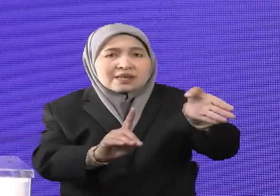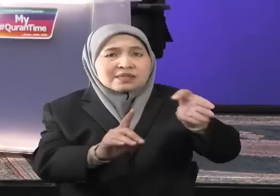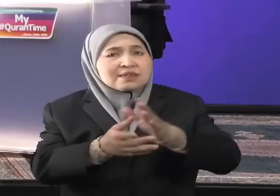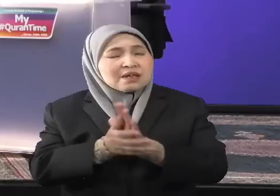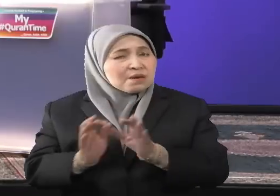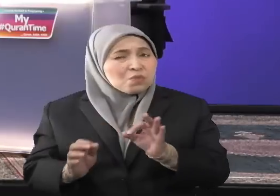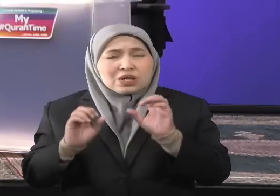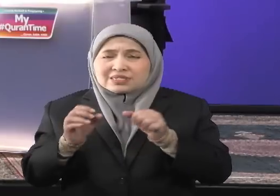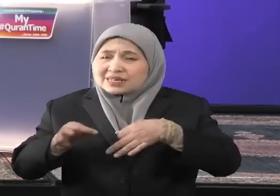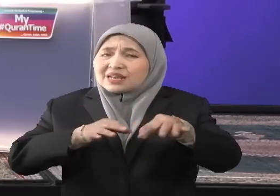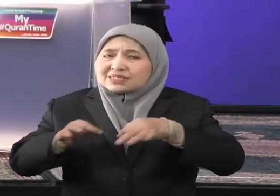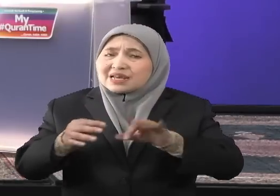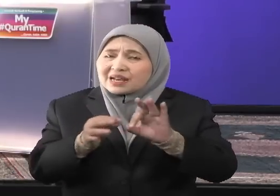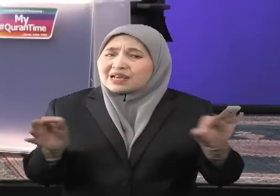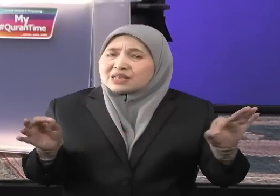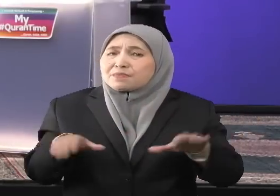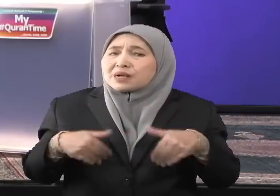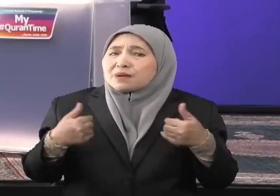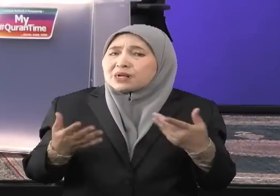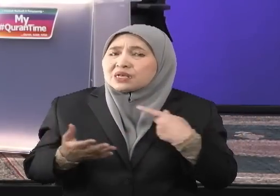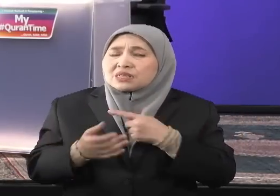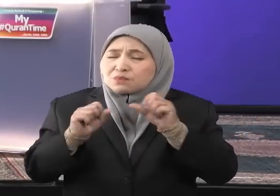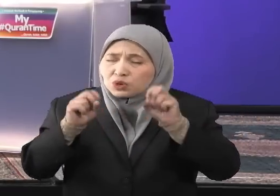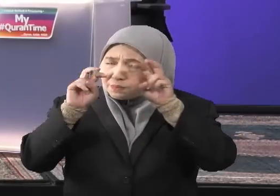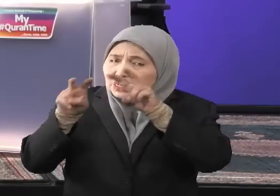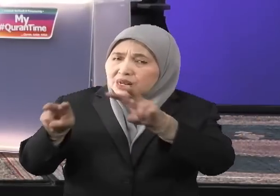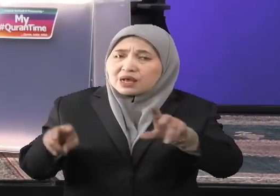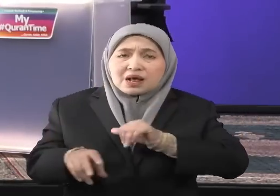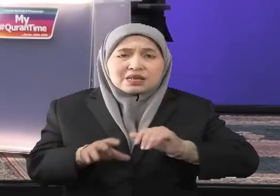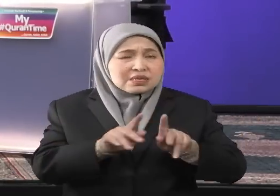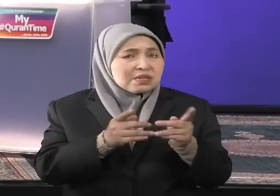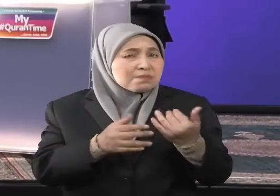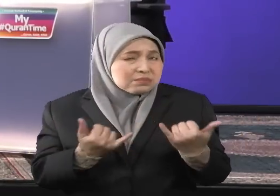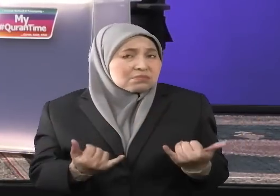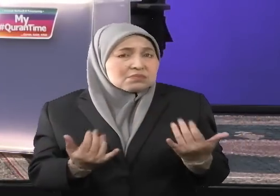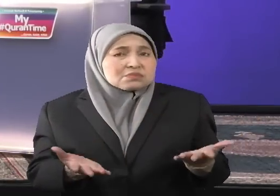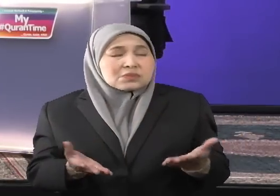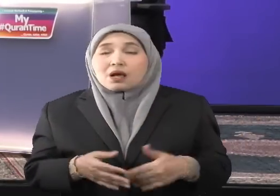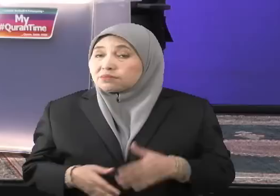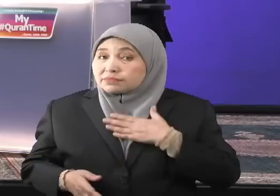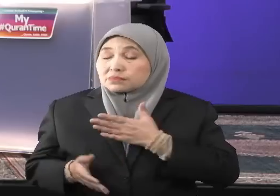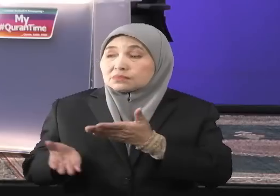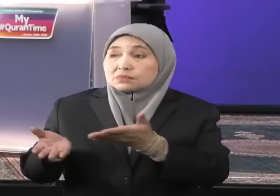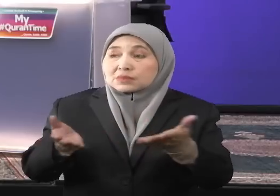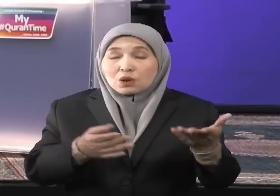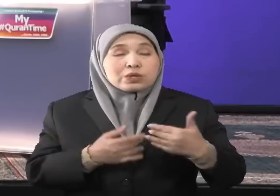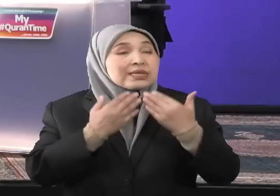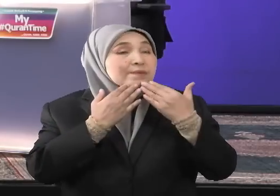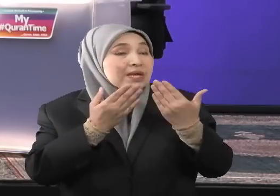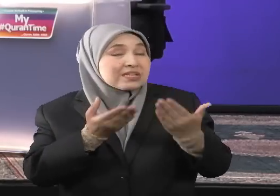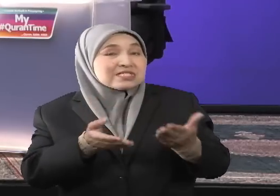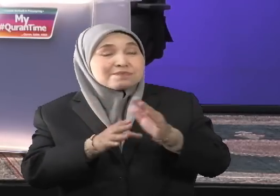boleh Ustaz turun Jelaskan ayat ini dan bagaimana kita boleh melihat ahli kitab pada zaman kini silikon Oke terima kasih kepada